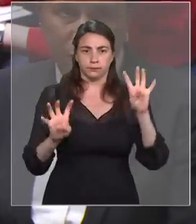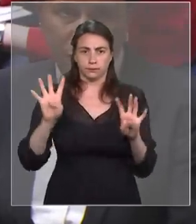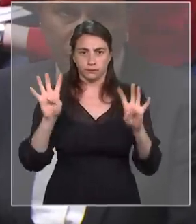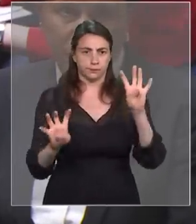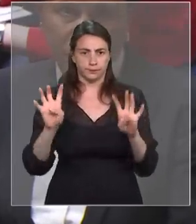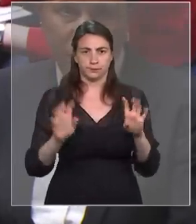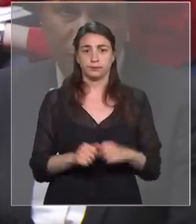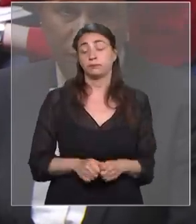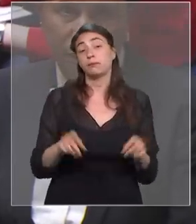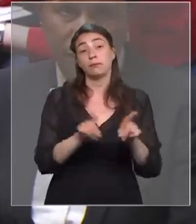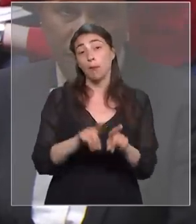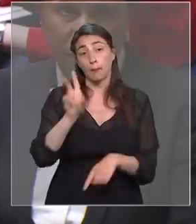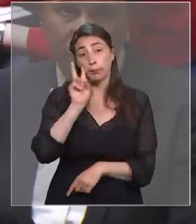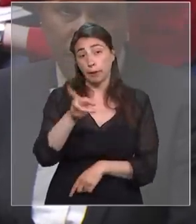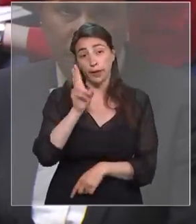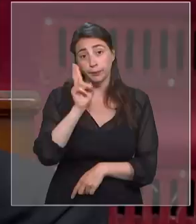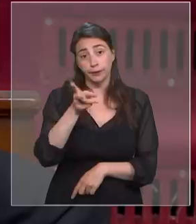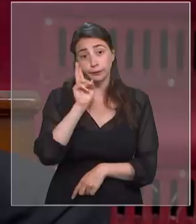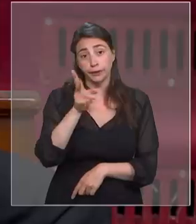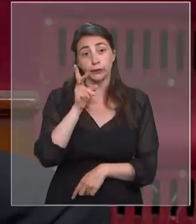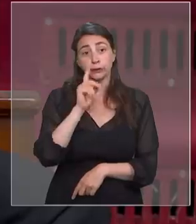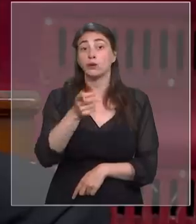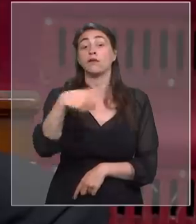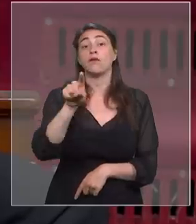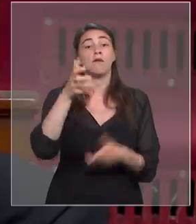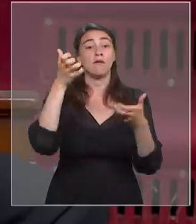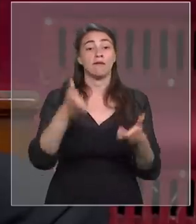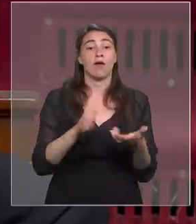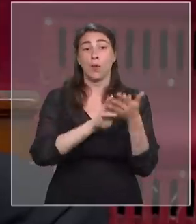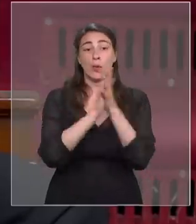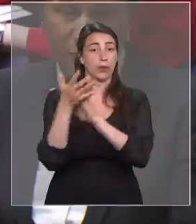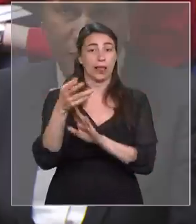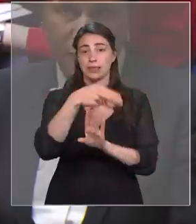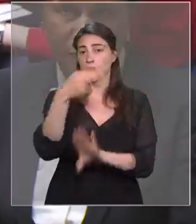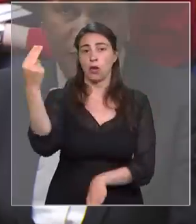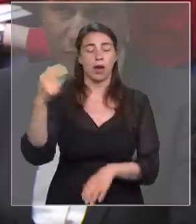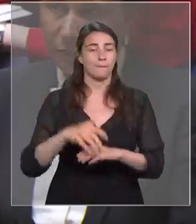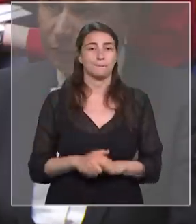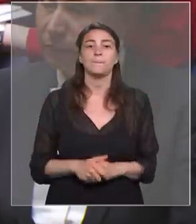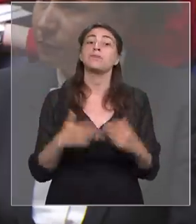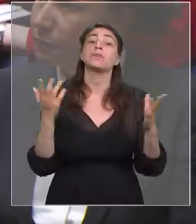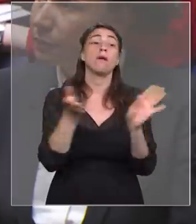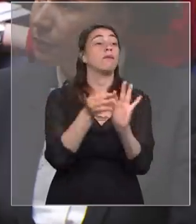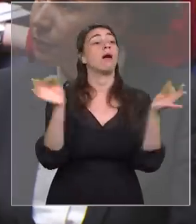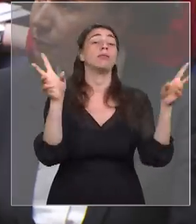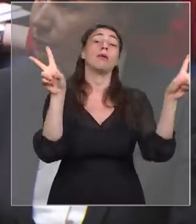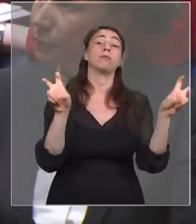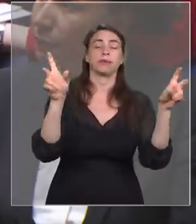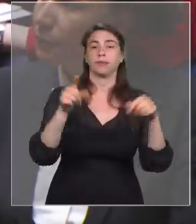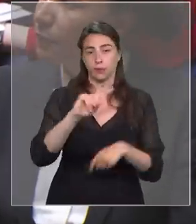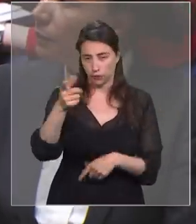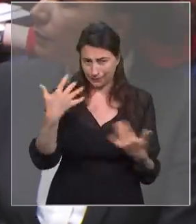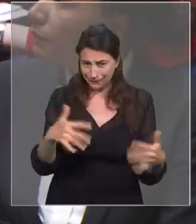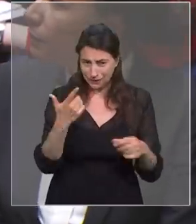Comme toujours, de tout nationaliser. Donc loin de ces slogans et de ces incantations, ça fait maintenant 2 ans, presque jour